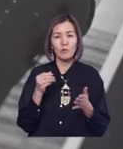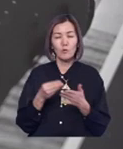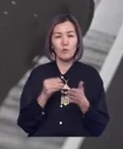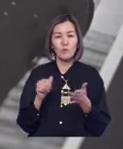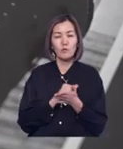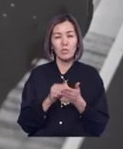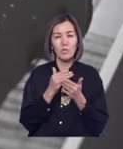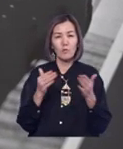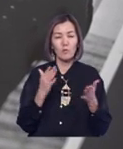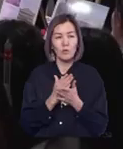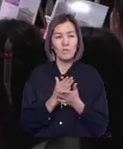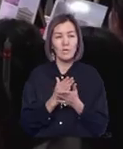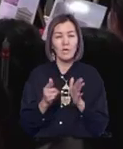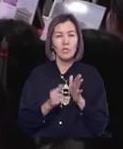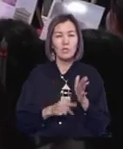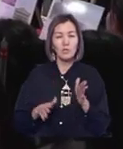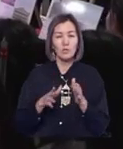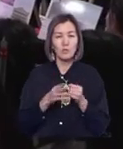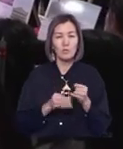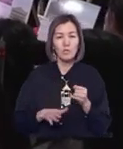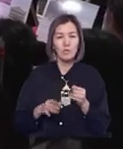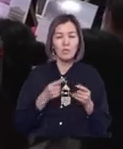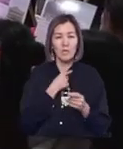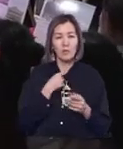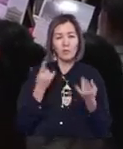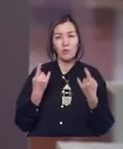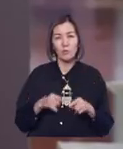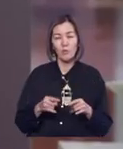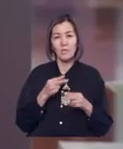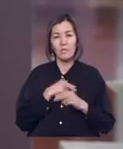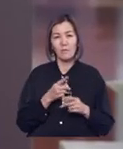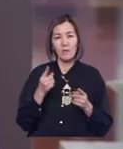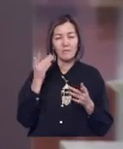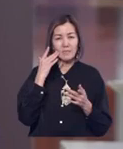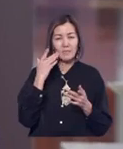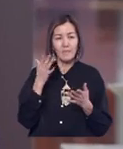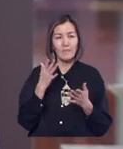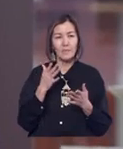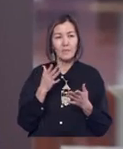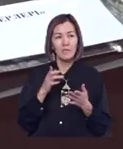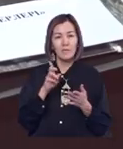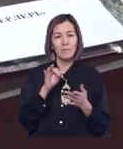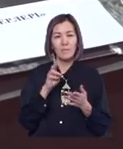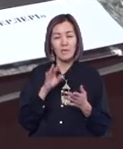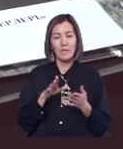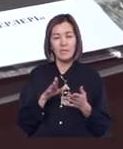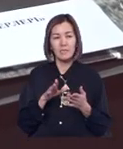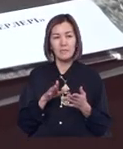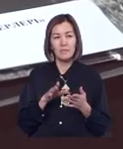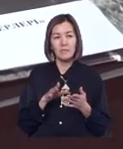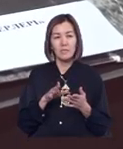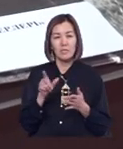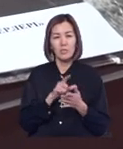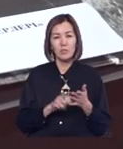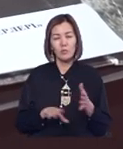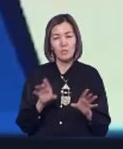қойылды. Жалпы Жетісу жерінен Талдықорған топырағынан шыққан азаматтардың еңбегі елесінде, бұл жайлы айтыскер ақын Бегар Шойбеков кезекті бір жыр